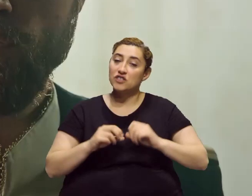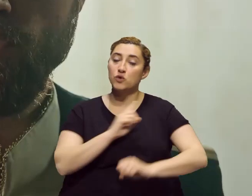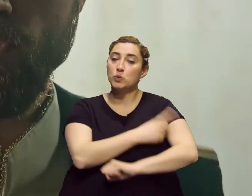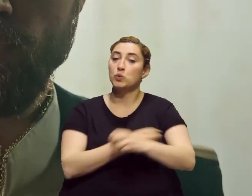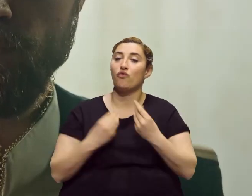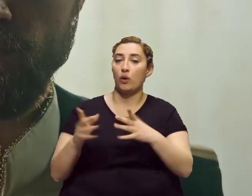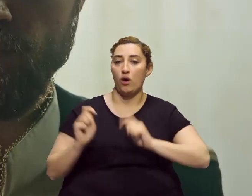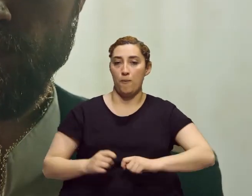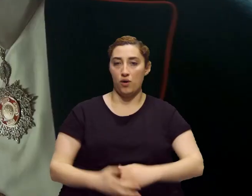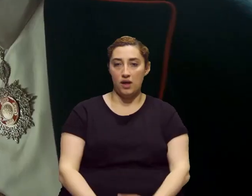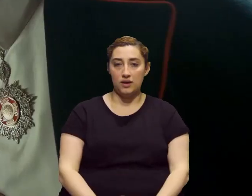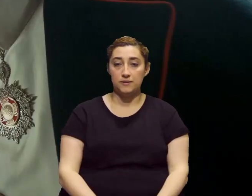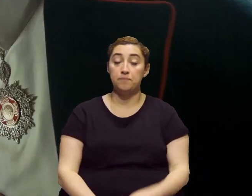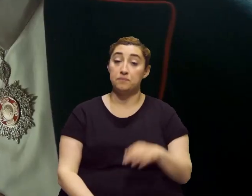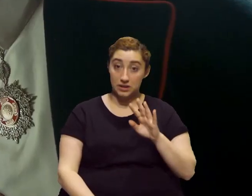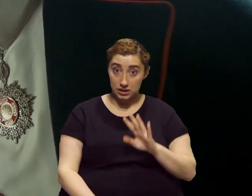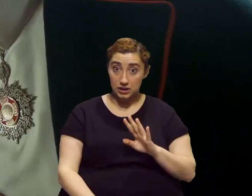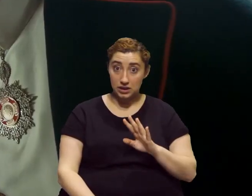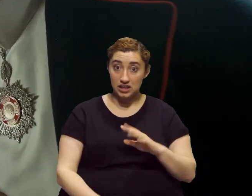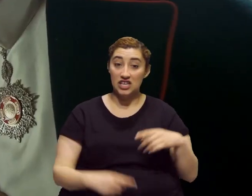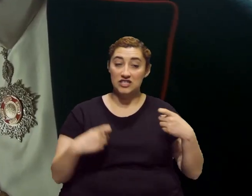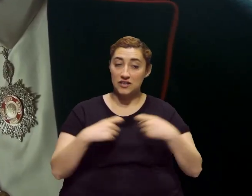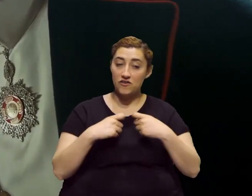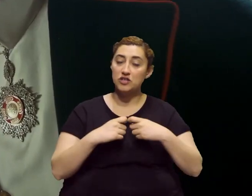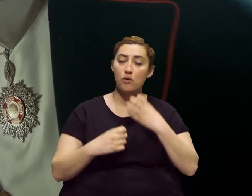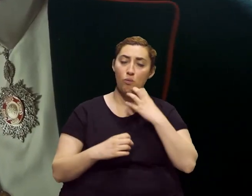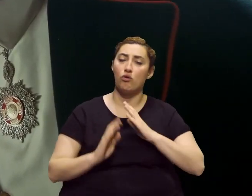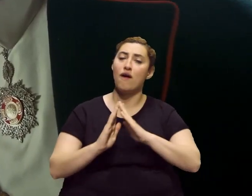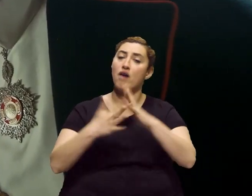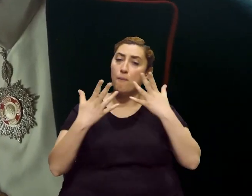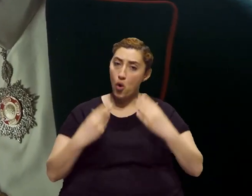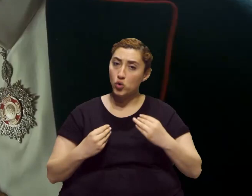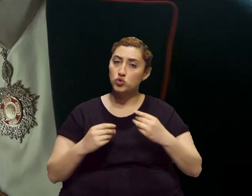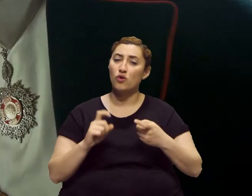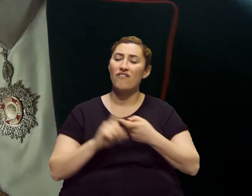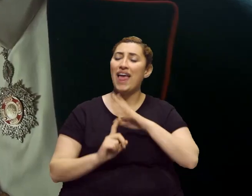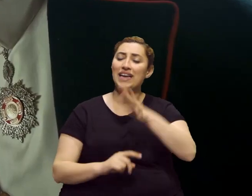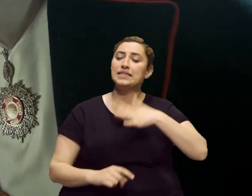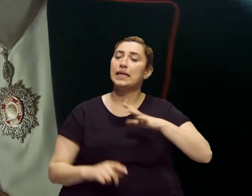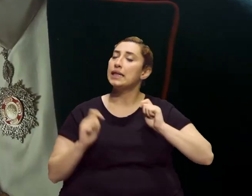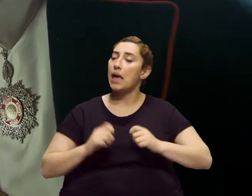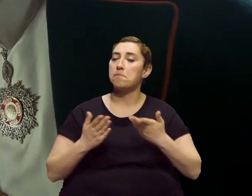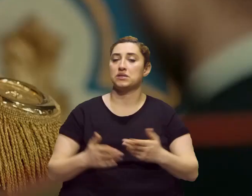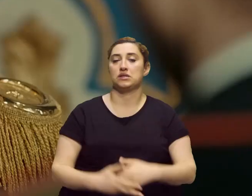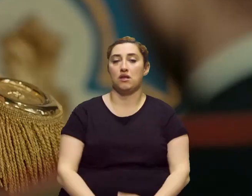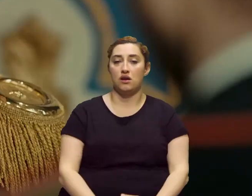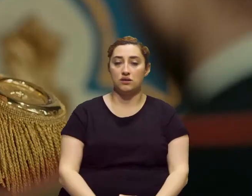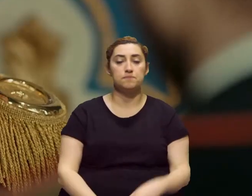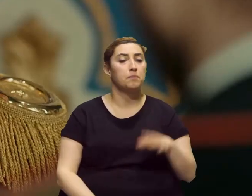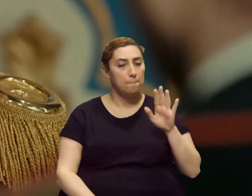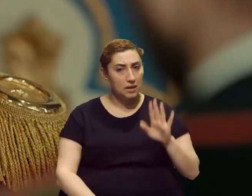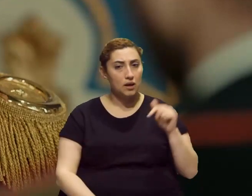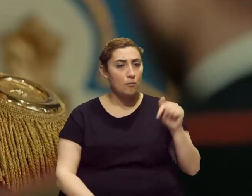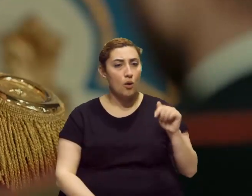yavaş güçlendiriyorlar. Ki çatışma daim olsun ve her istediklerini yapabilsinler.